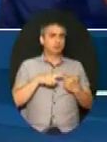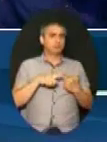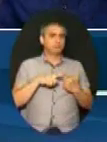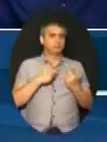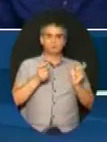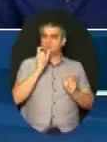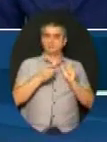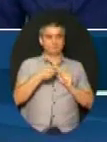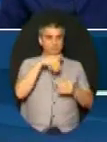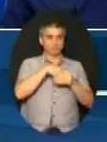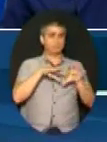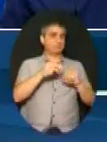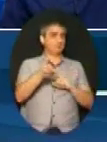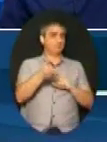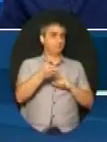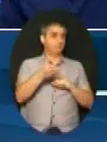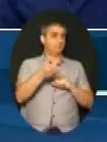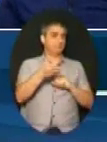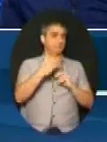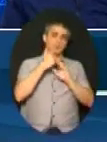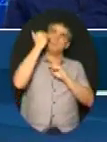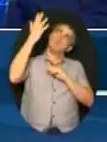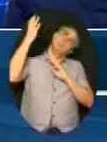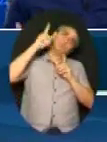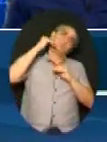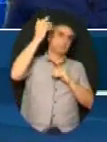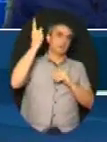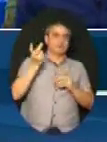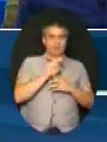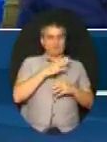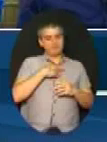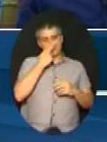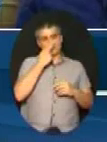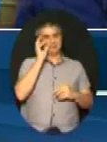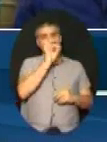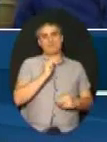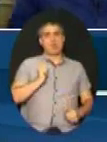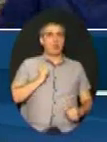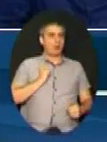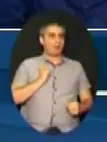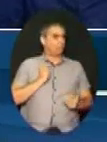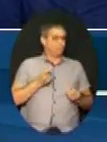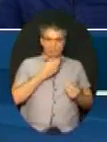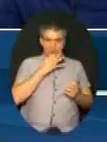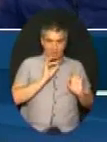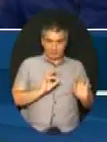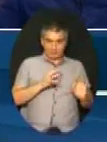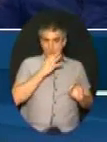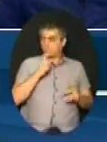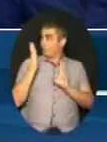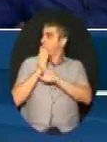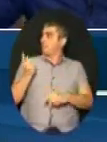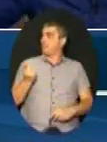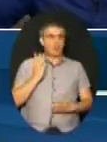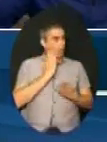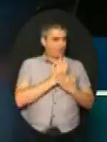וקמים אנשים שם בכיבוש, מעבר להרי החושך, וקמים ומנסים לפגוע בחיילים, זה לא דבר לגיטימי? הם מחבלים. לא